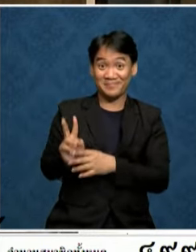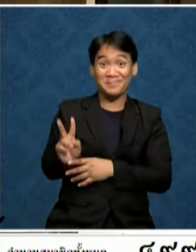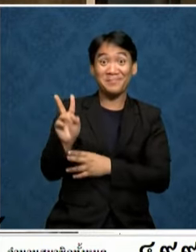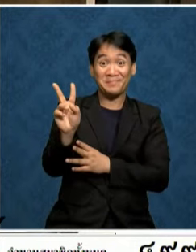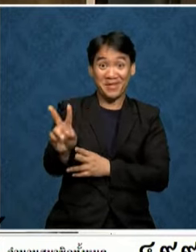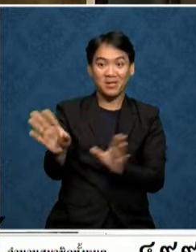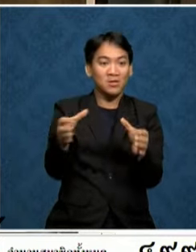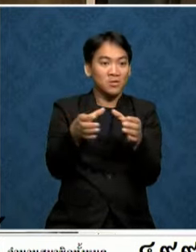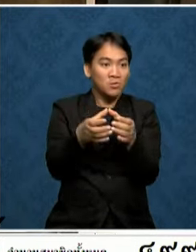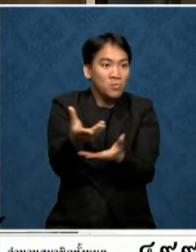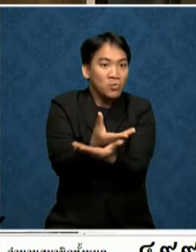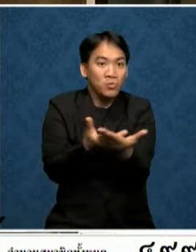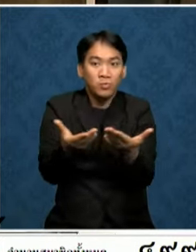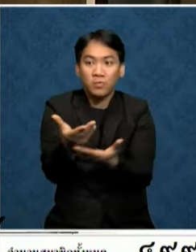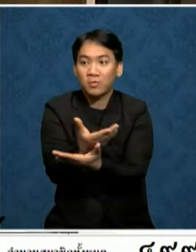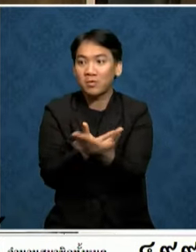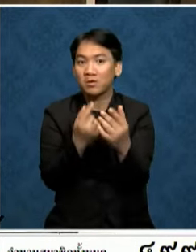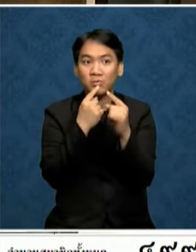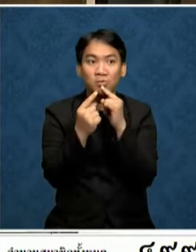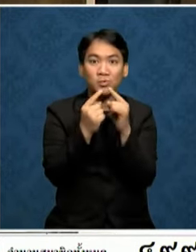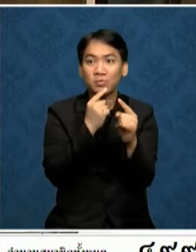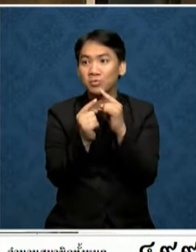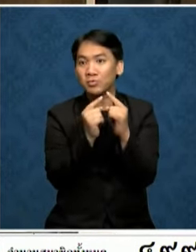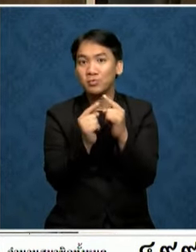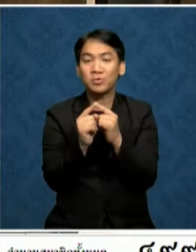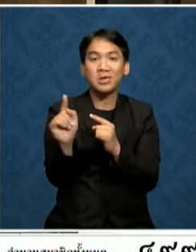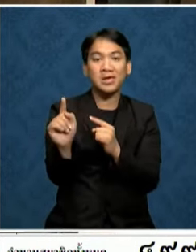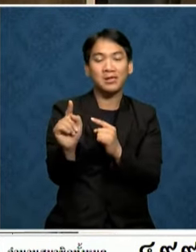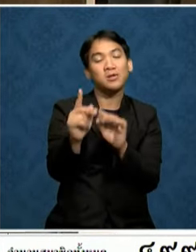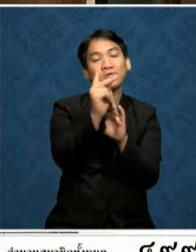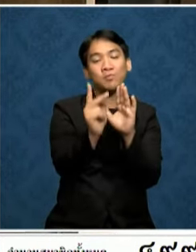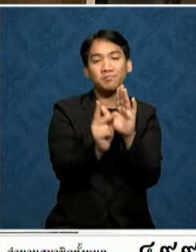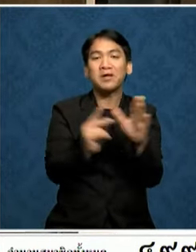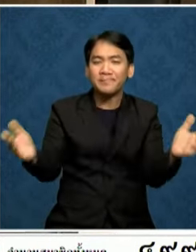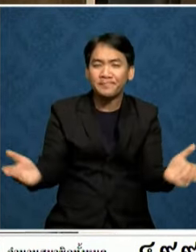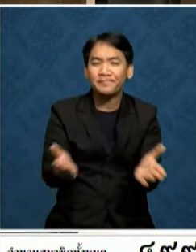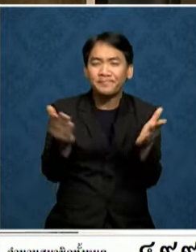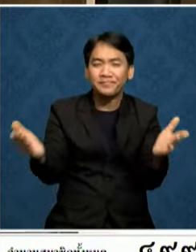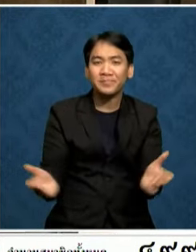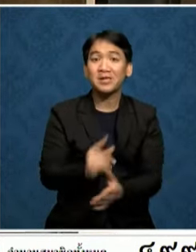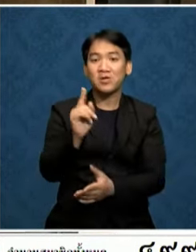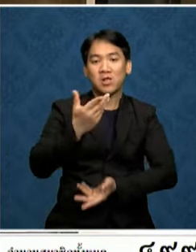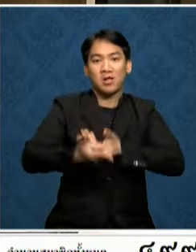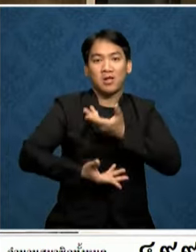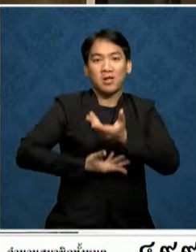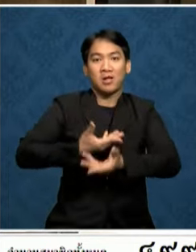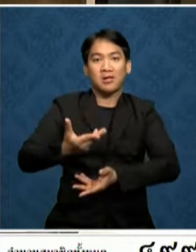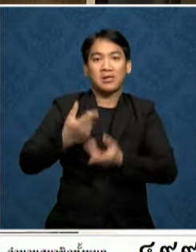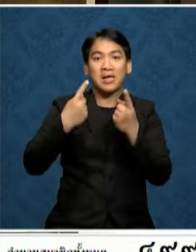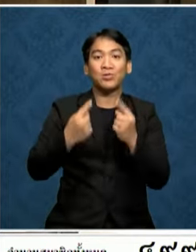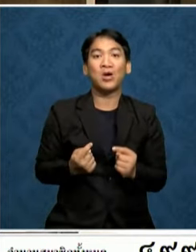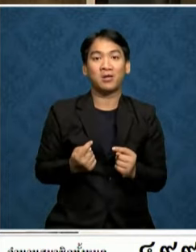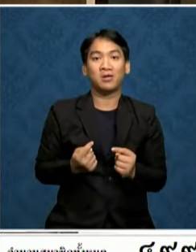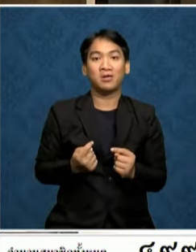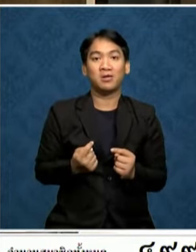คะเามีการพูดถึงเรื่องการผลักดันกฎหมายนะคะเกี่ยวกับเรื่อง SE workerถูกกฎหมายในประเทศภูตาน